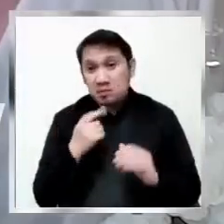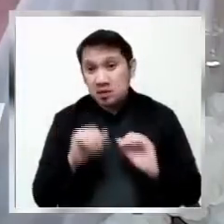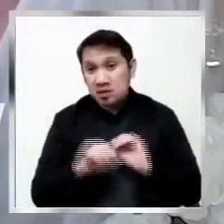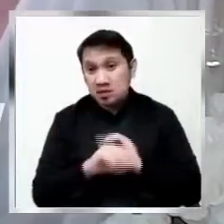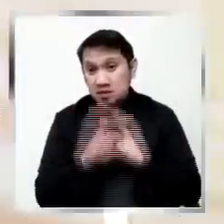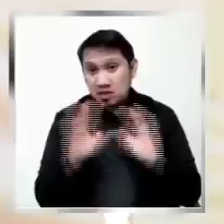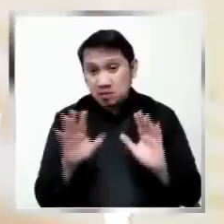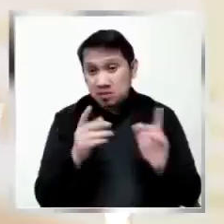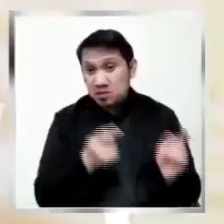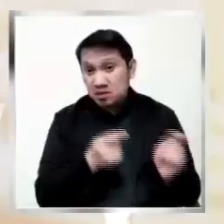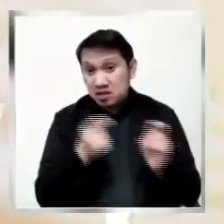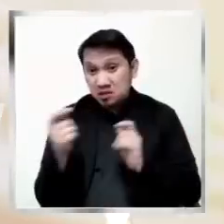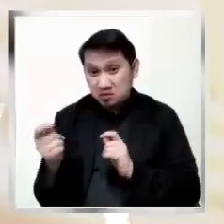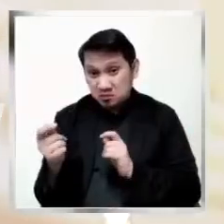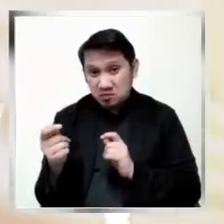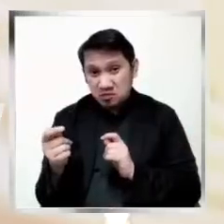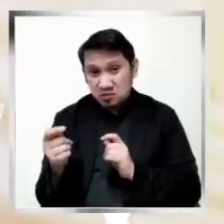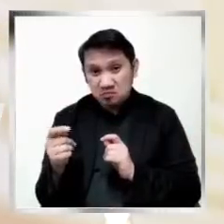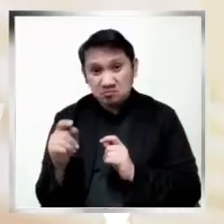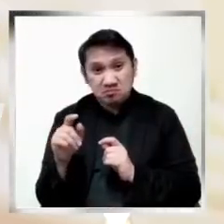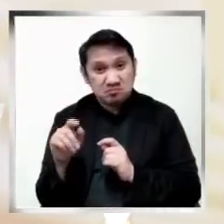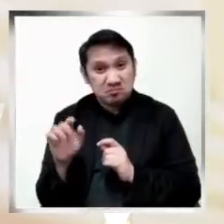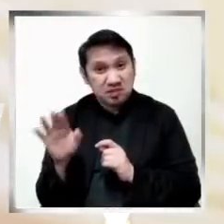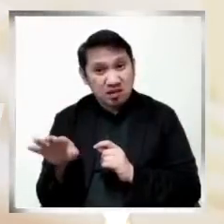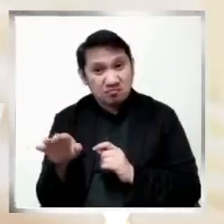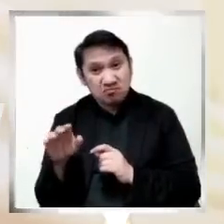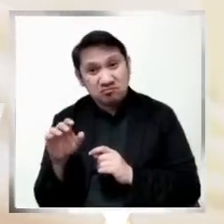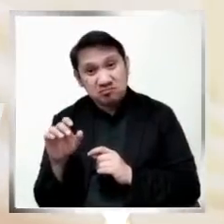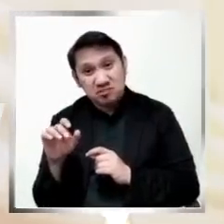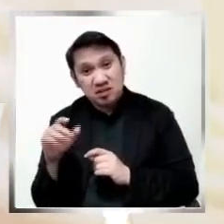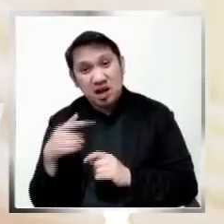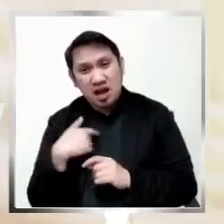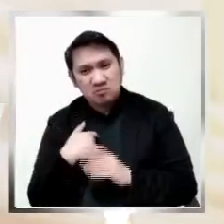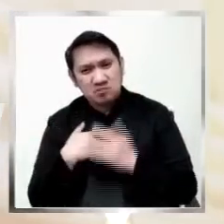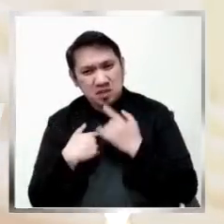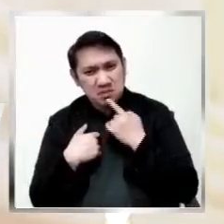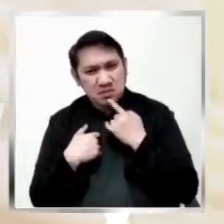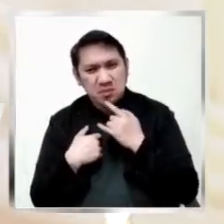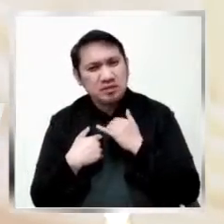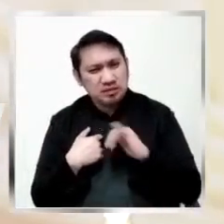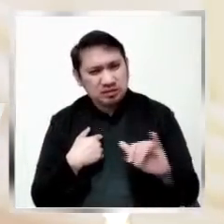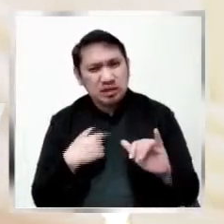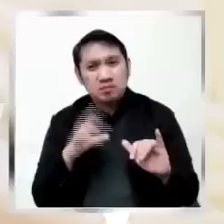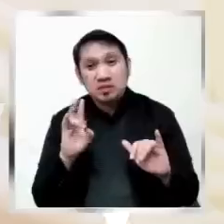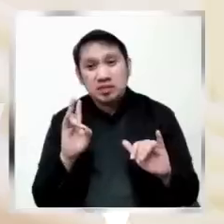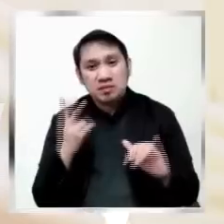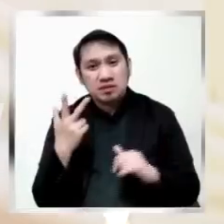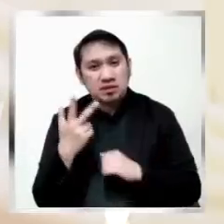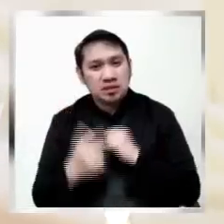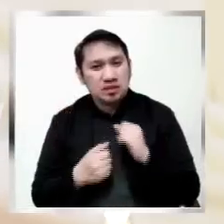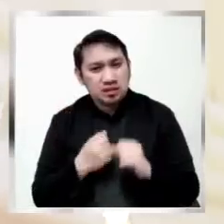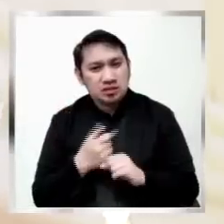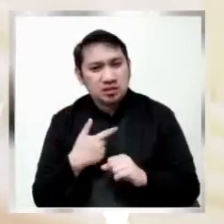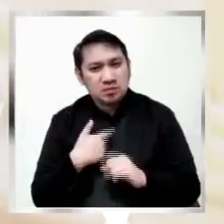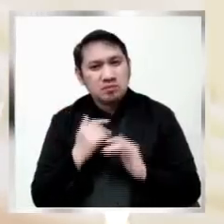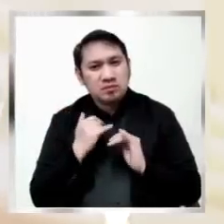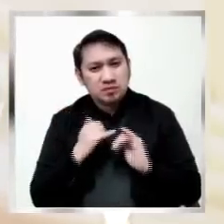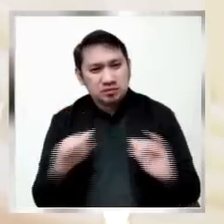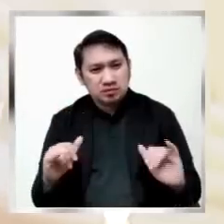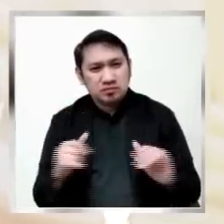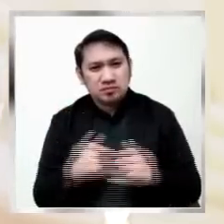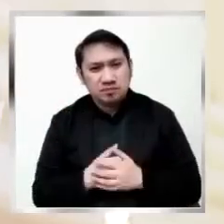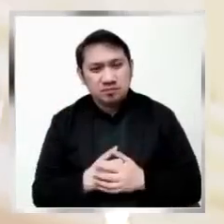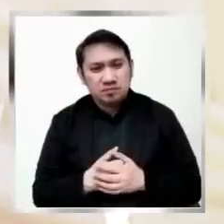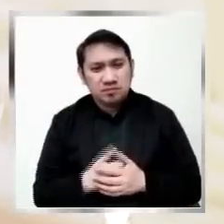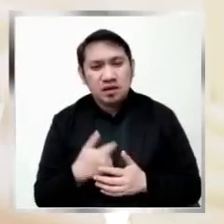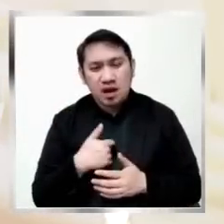ng network. Ever since na po, GMA naman po ako, kapuso po ako, 14 years na po. Of course, I would love to